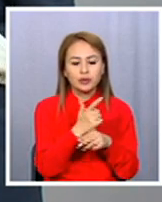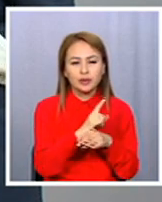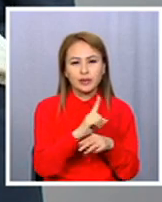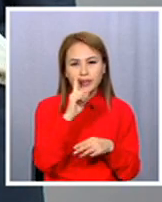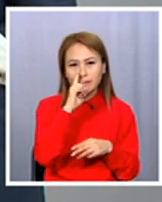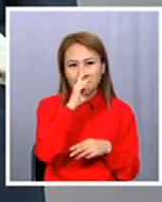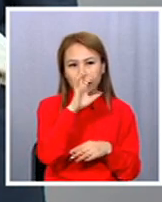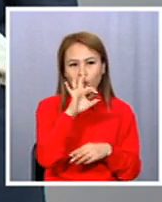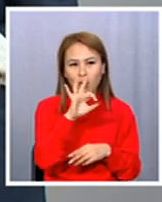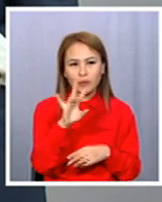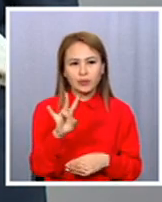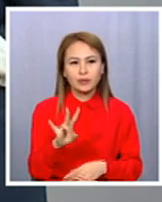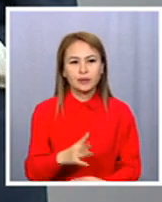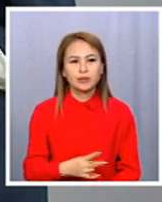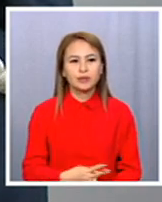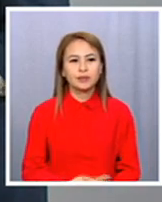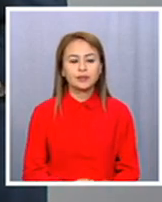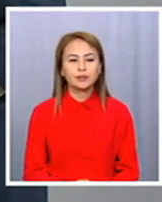очень кислый он.